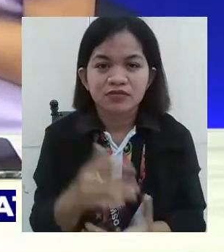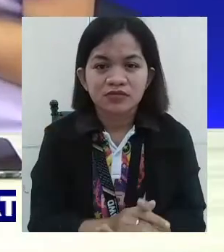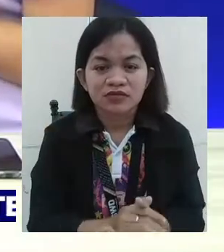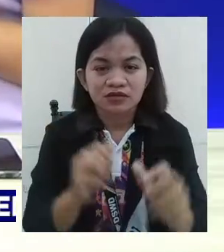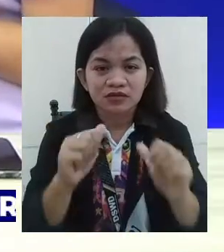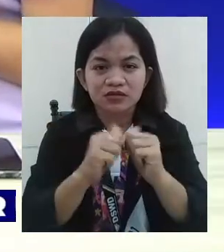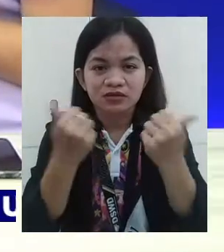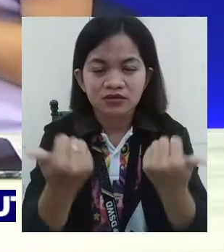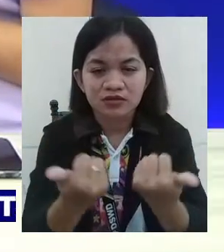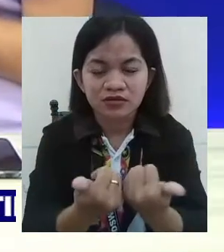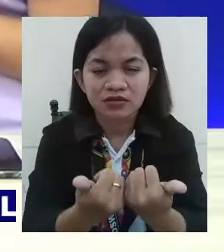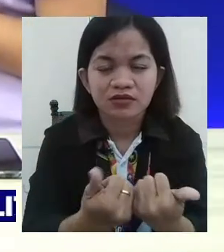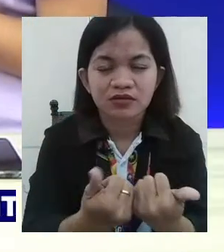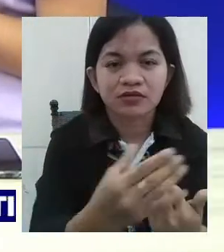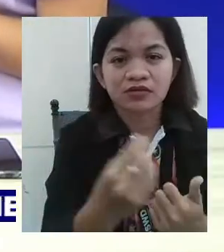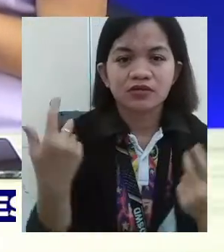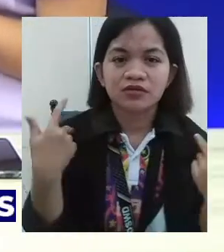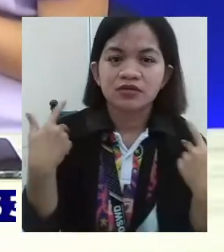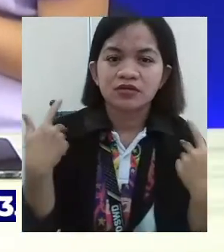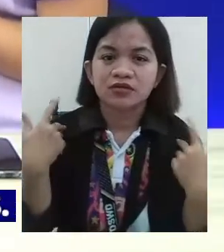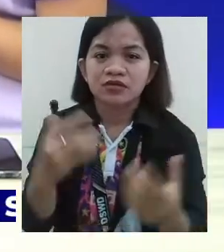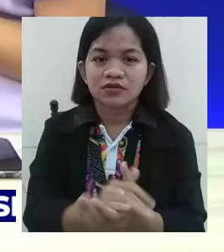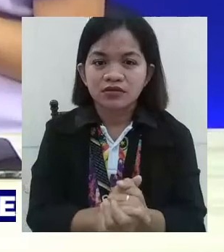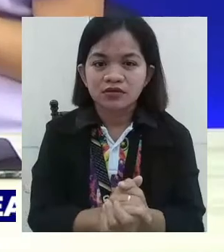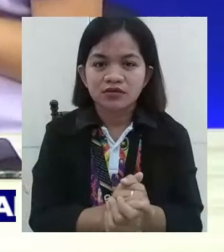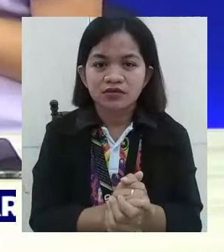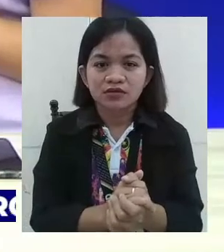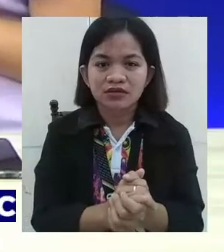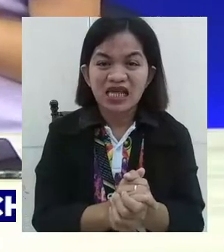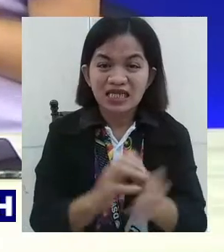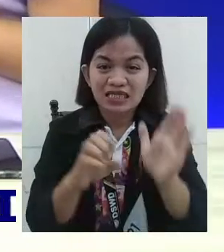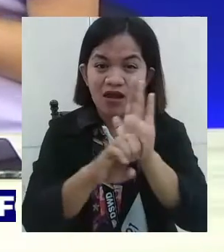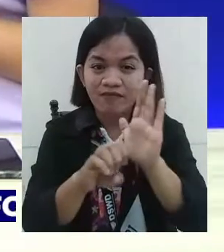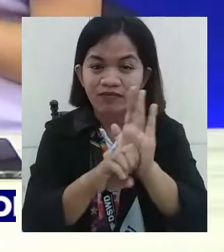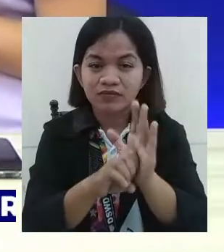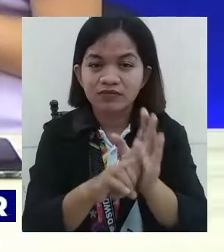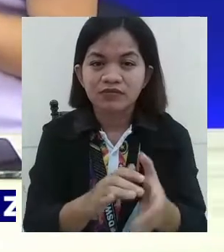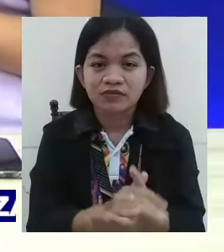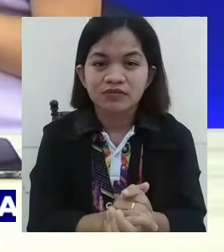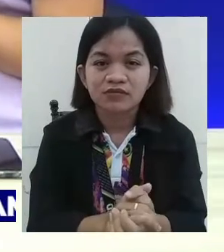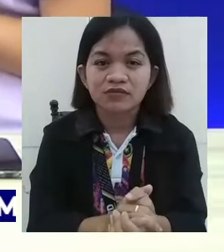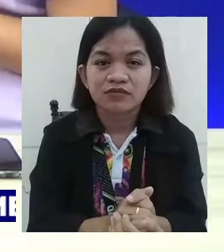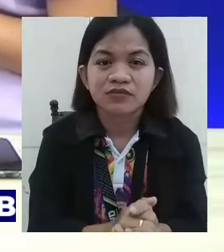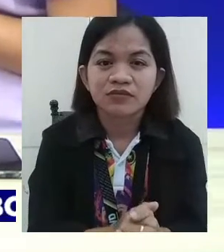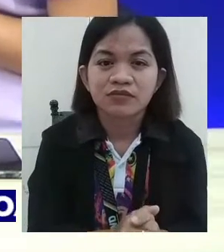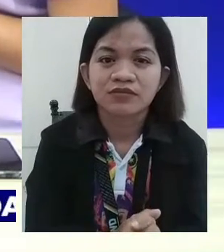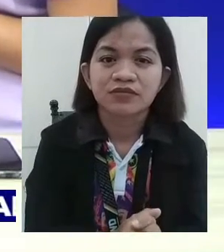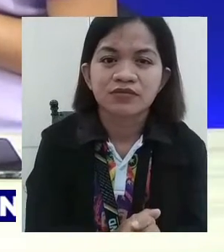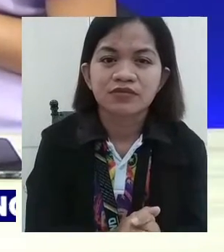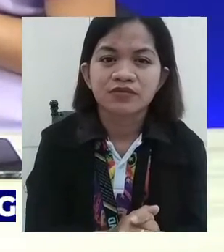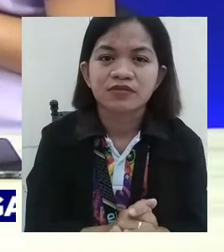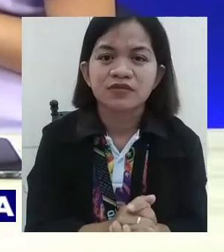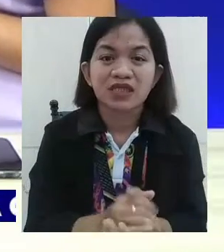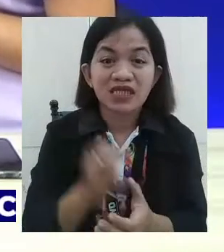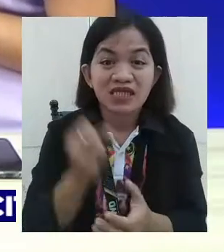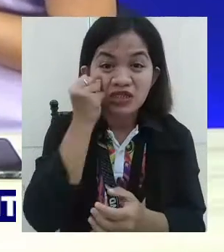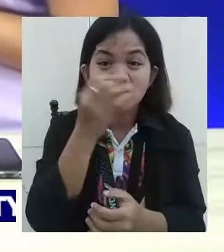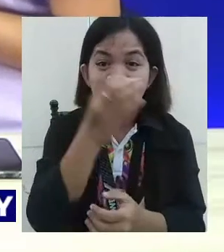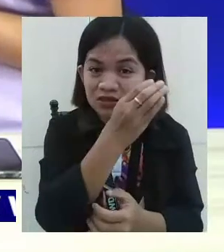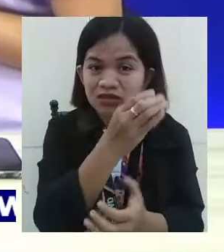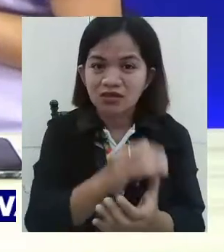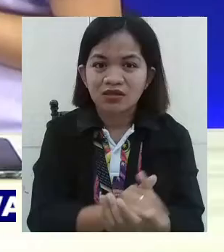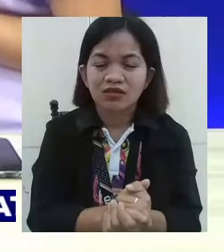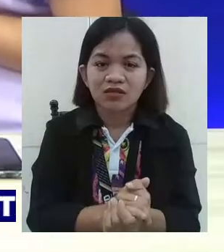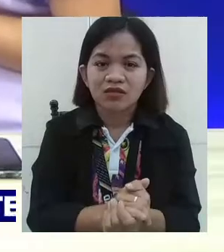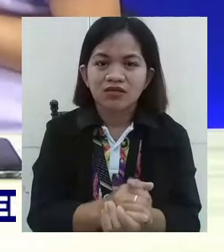of diversity yan. Eh. Yes. Hindi tulad ng halimbawa ang ating senior citizens. Yes. Pag sinabing senior citizen, pag pumasok kayo sa isang community